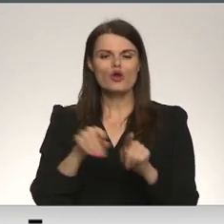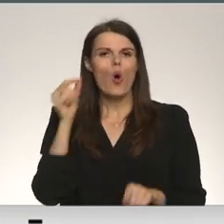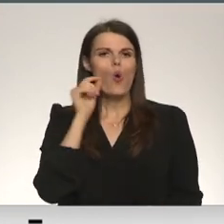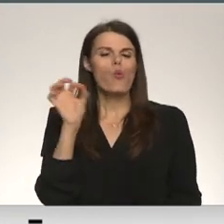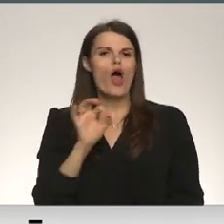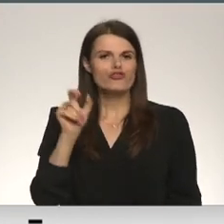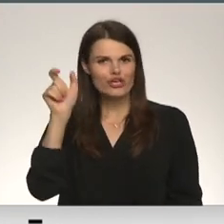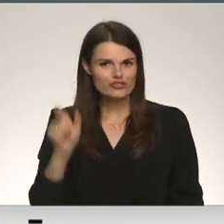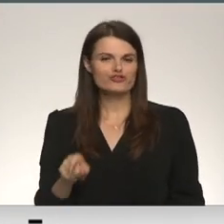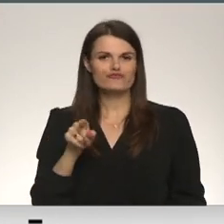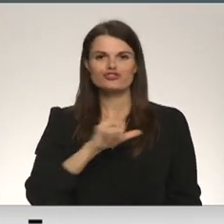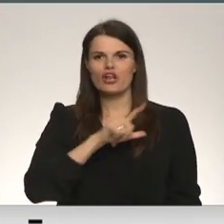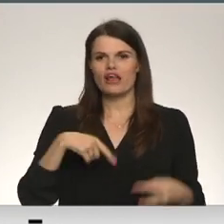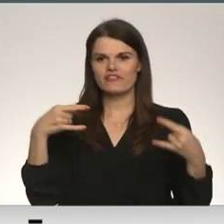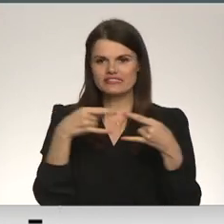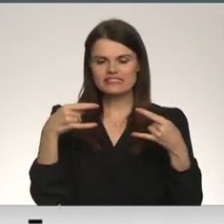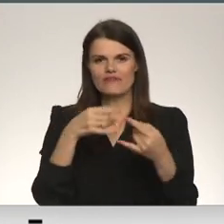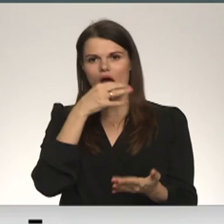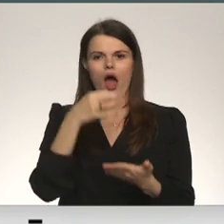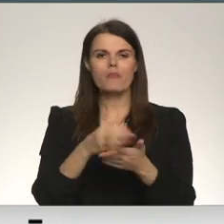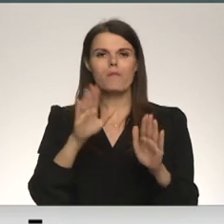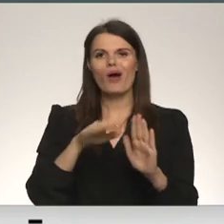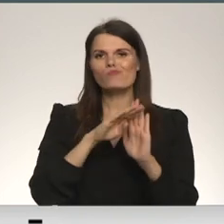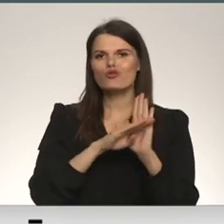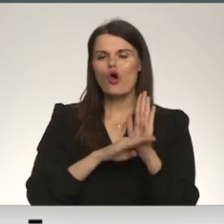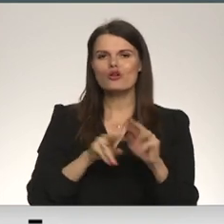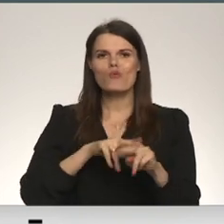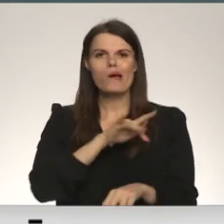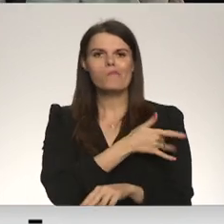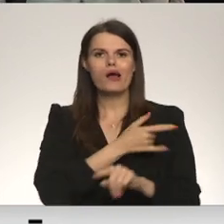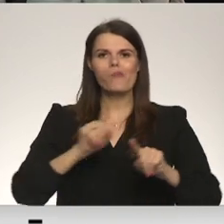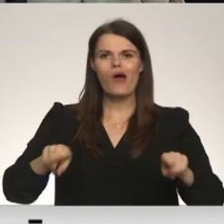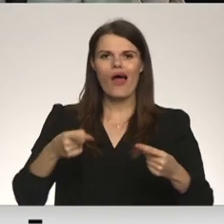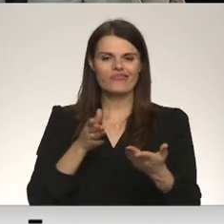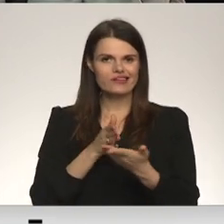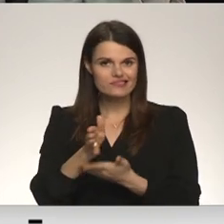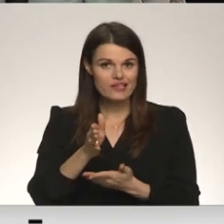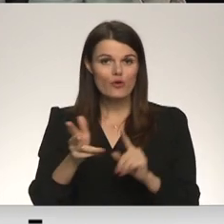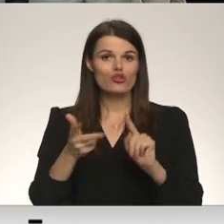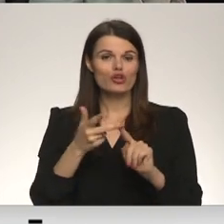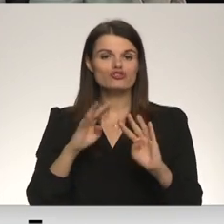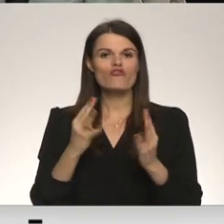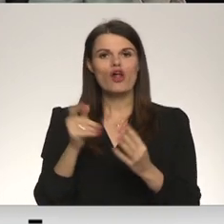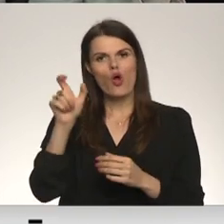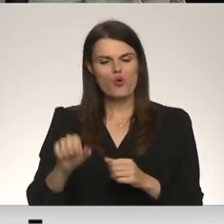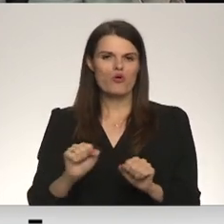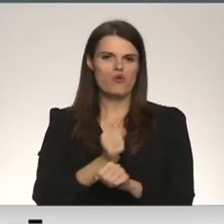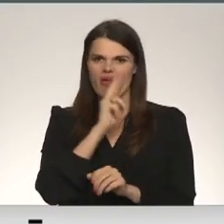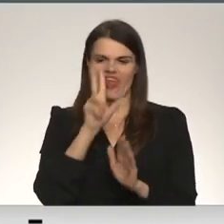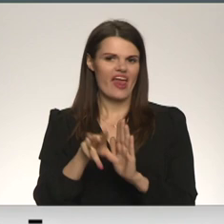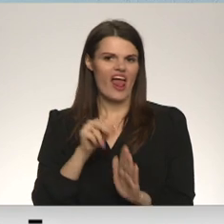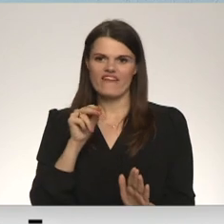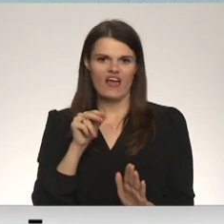izdevuma redaktors, kurš Latvijas televīzijā atbildēs par programmu un pakalpojumu attīstības jautājumiem. Trešo valdes locekli tomēr